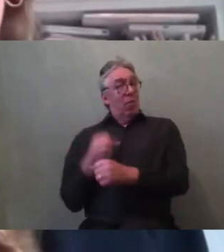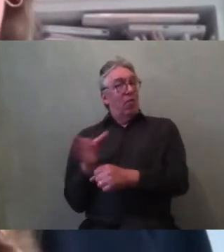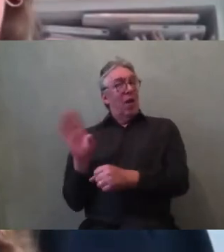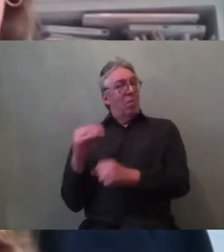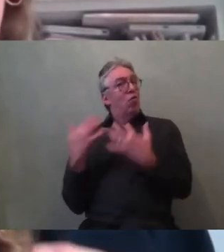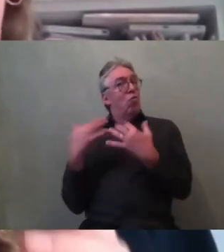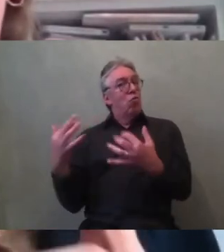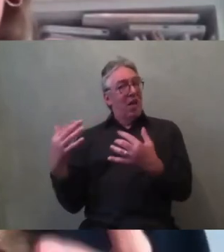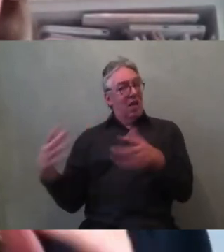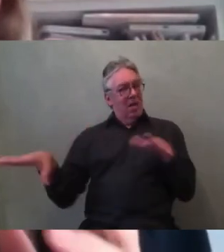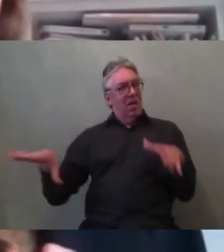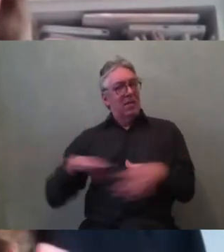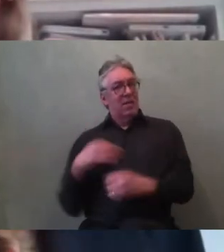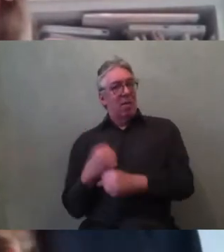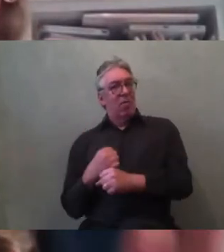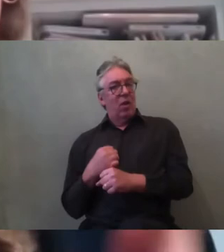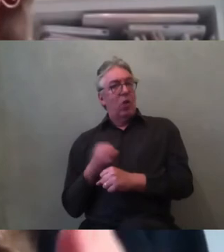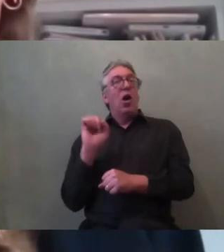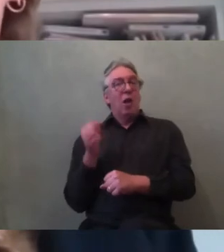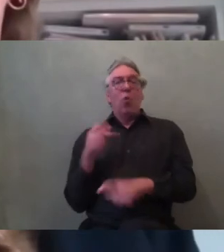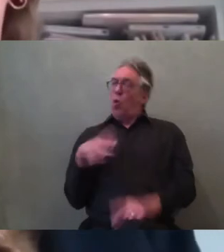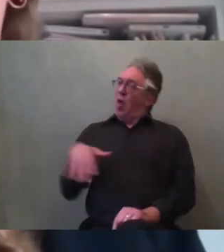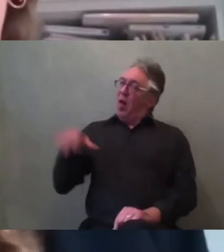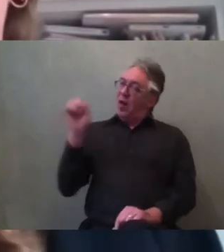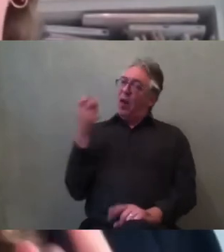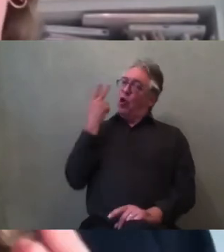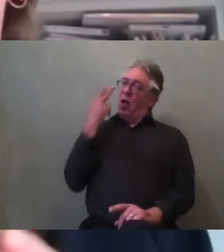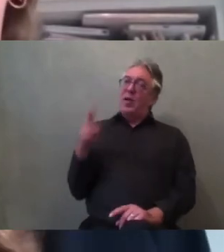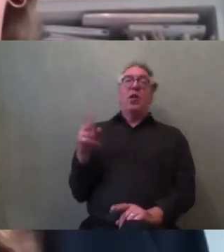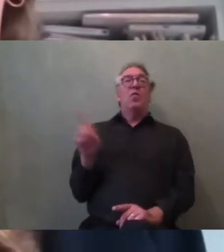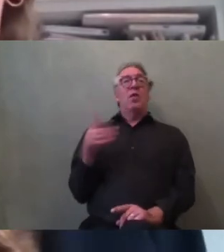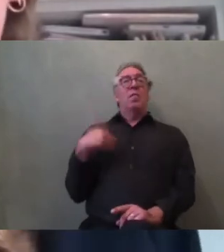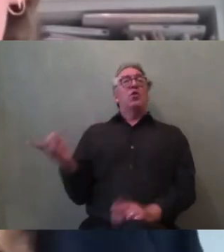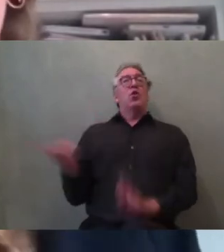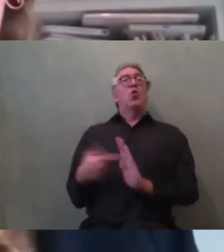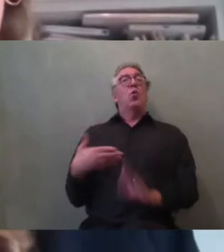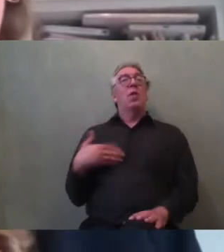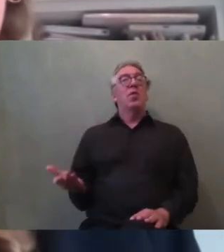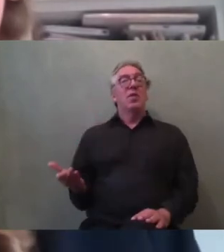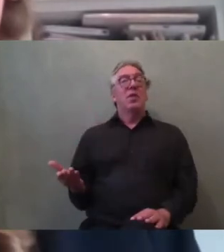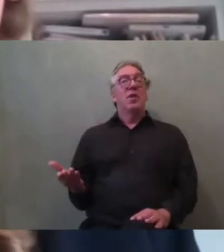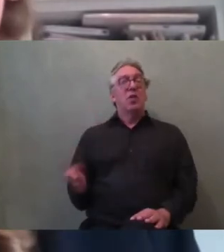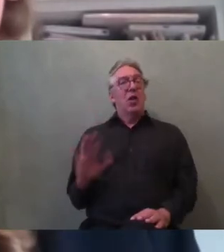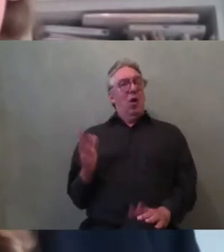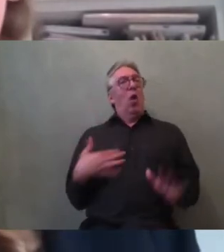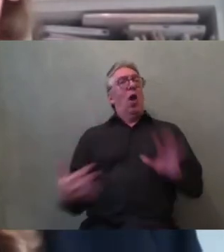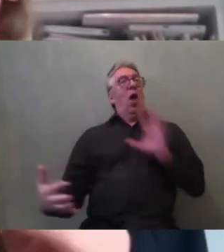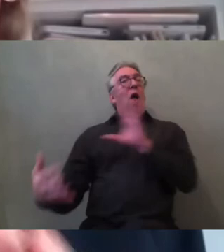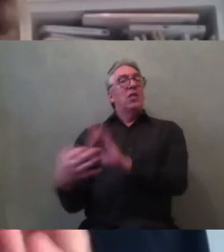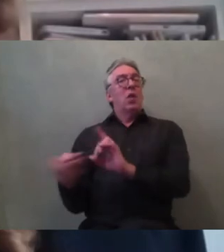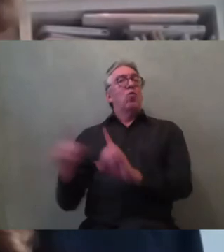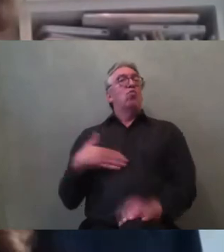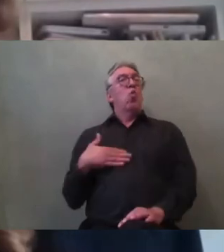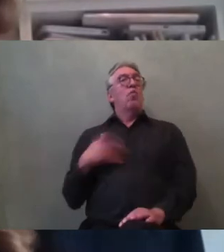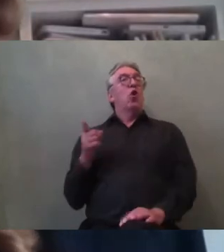dus herkennen en erkennen wat mensen nodig hebben en op die manier eigenlijk aansluiten bij de behoeften van de doelgroep. Dat